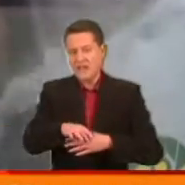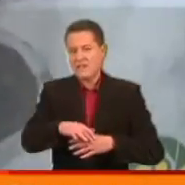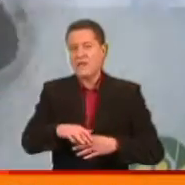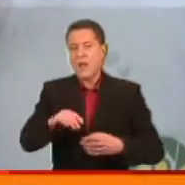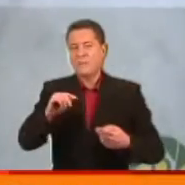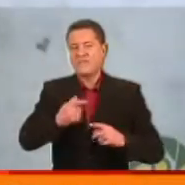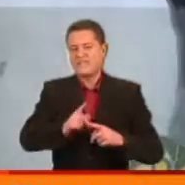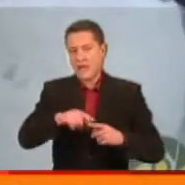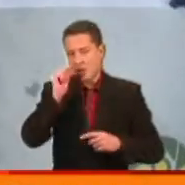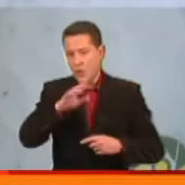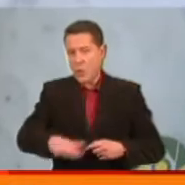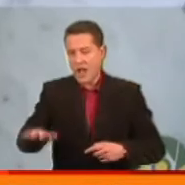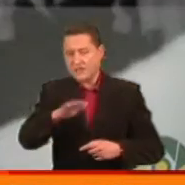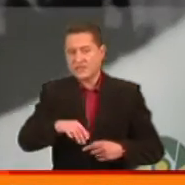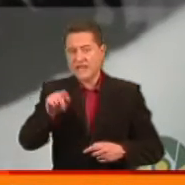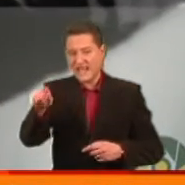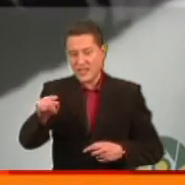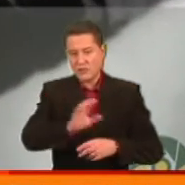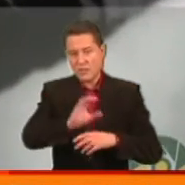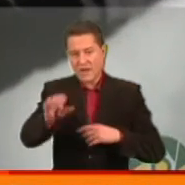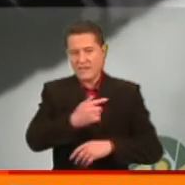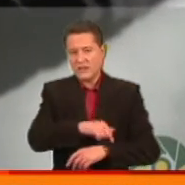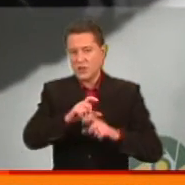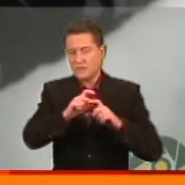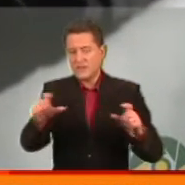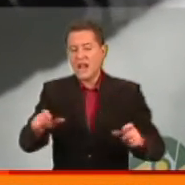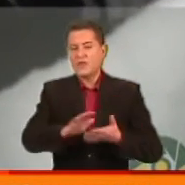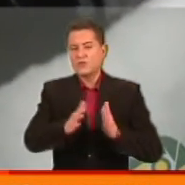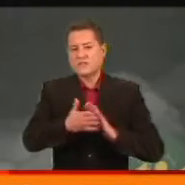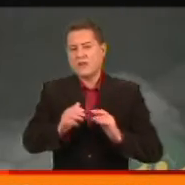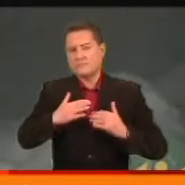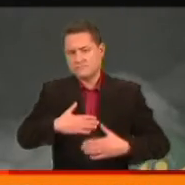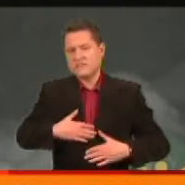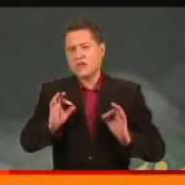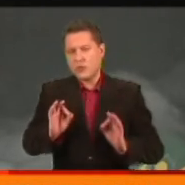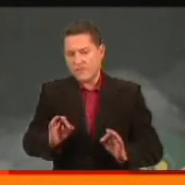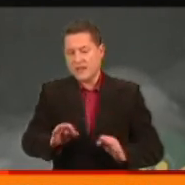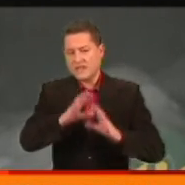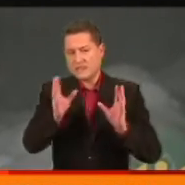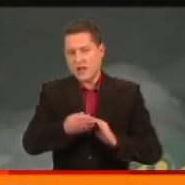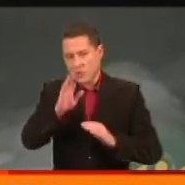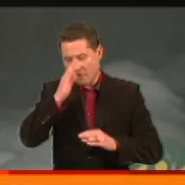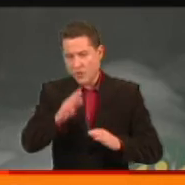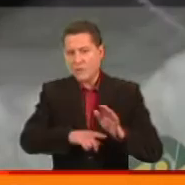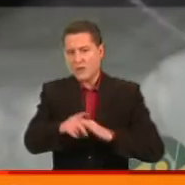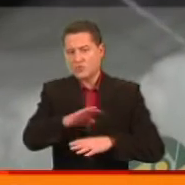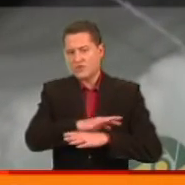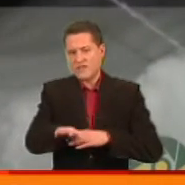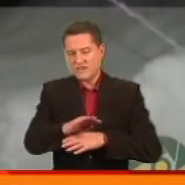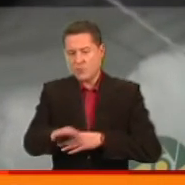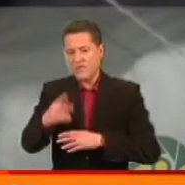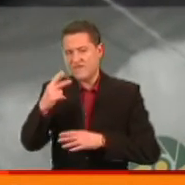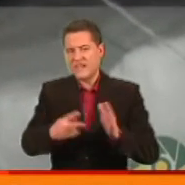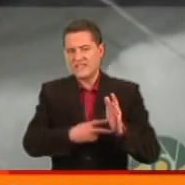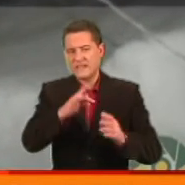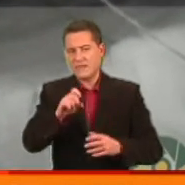Луганщина. Хлопців своєчасно доправили до шпиталю. Стан їхній задовільний. Загалом ворог порушував спокій 27